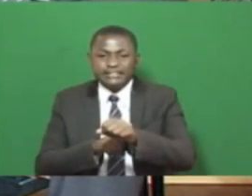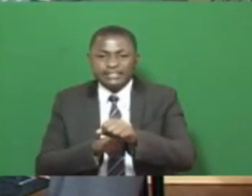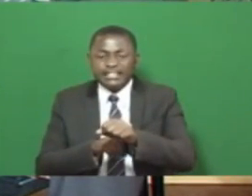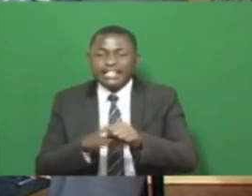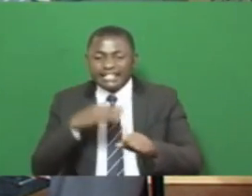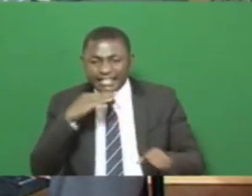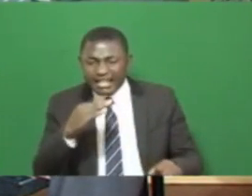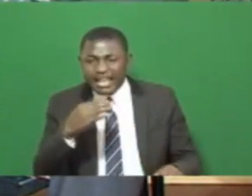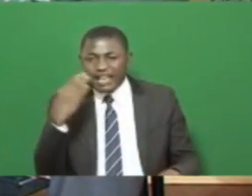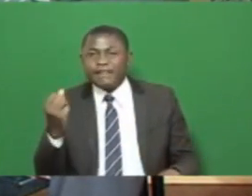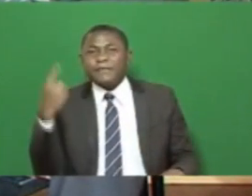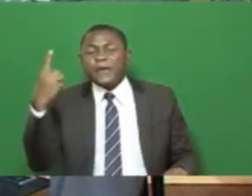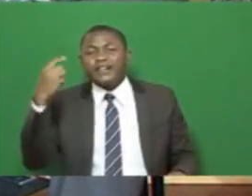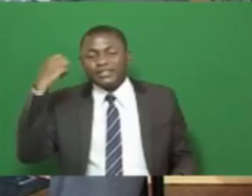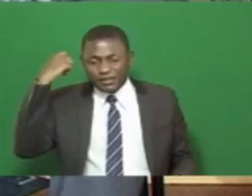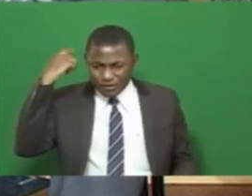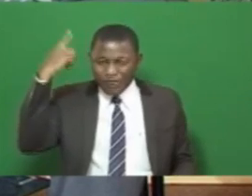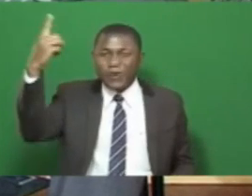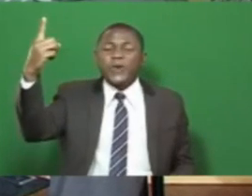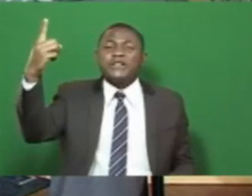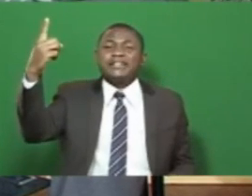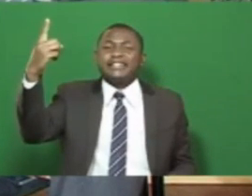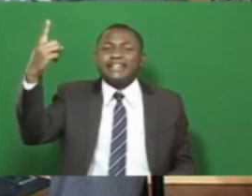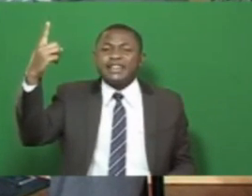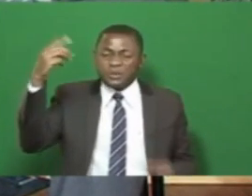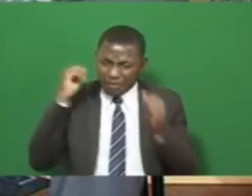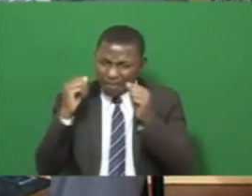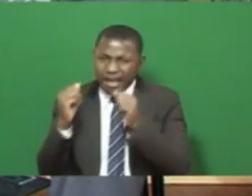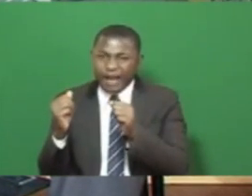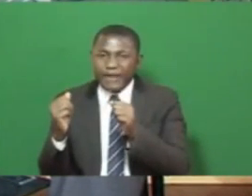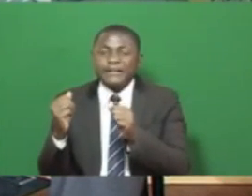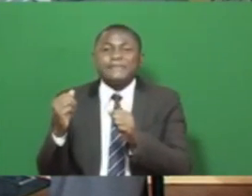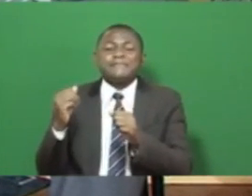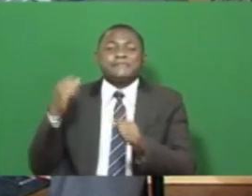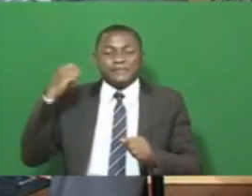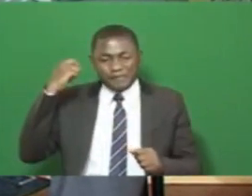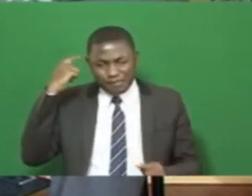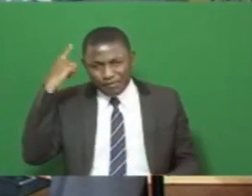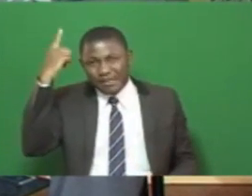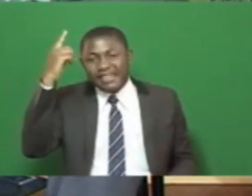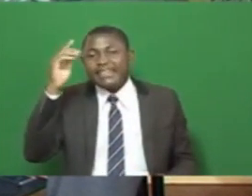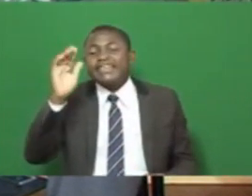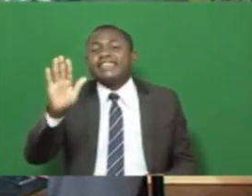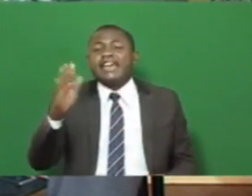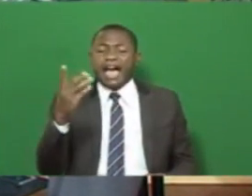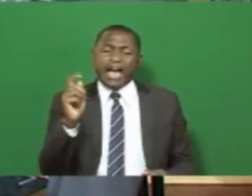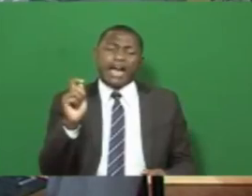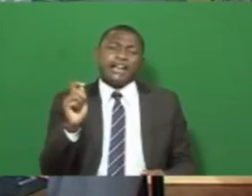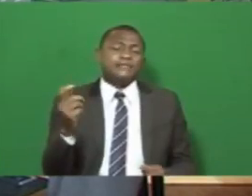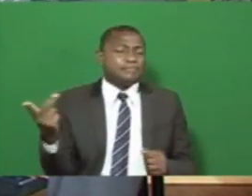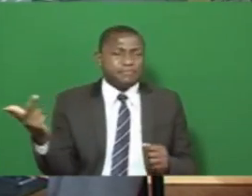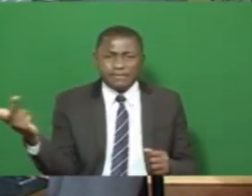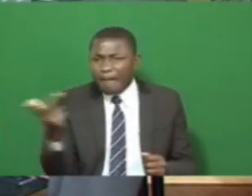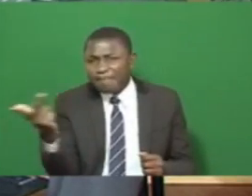dzekunamata. Kuti vanhu tinoita there is only one God in the mighty name of God. Saka ndirikutoona kuti ipapo tinesa tatombopfuura